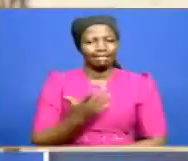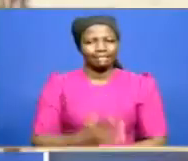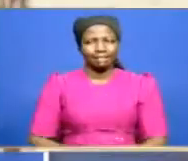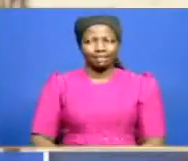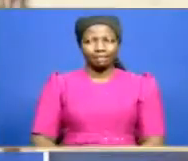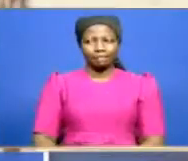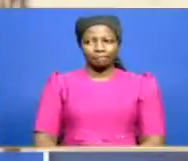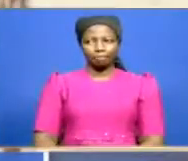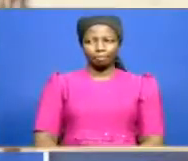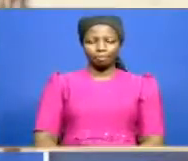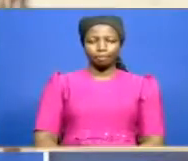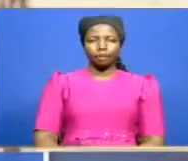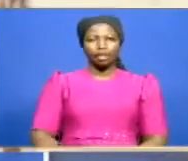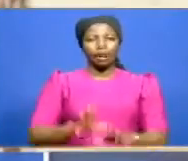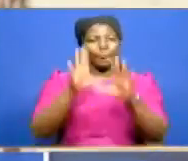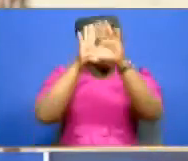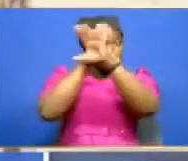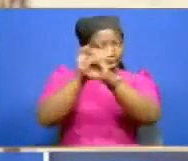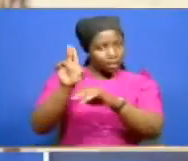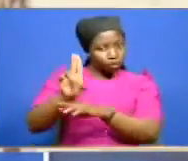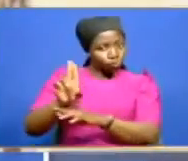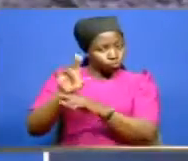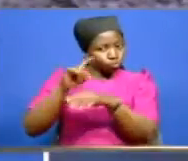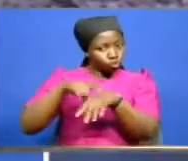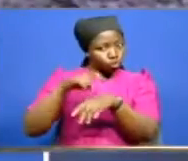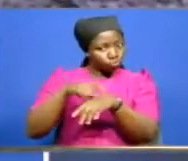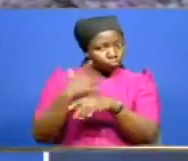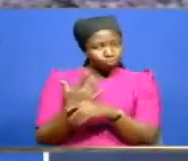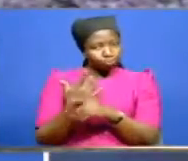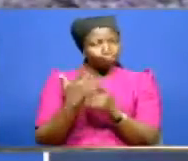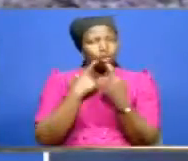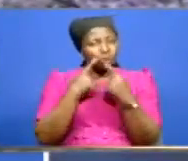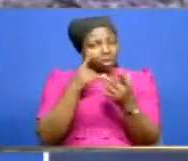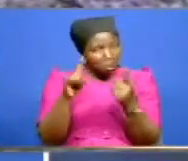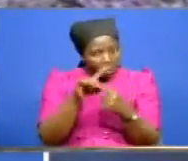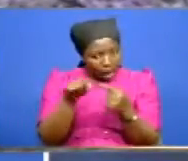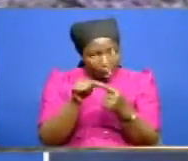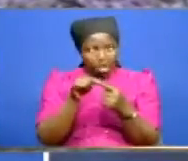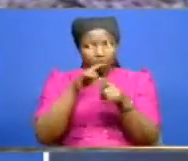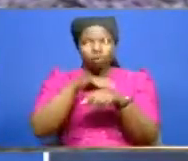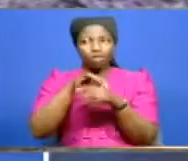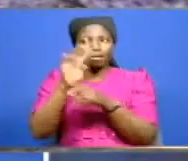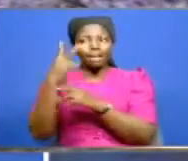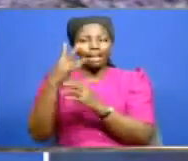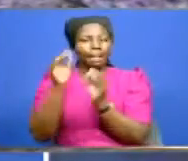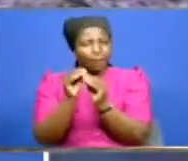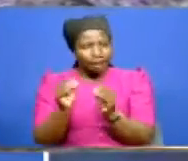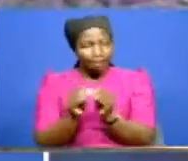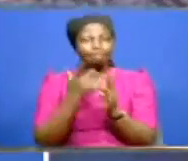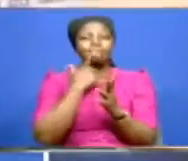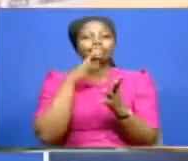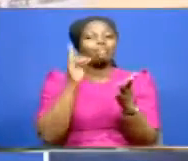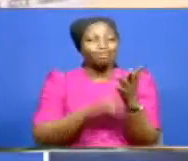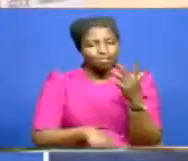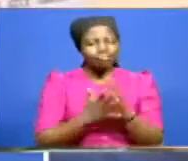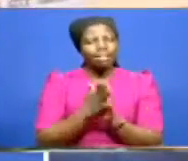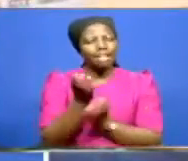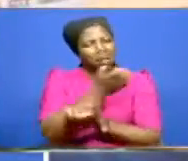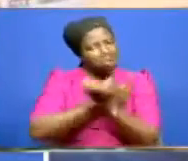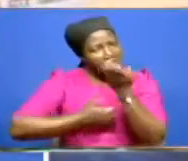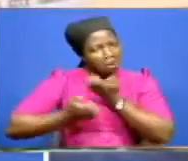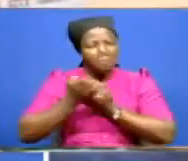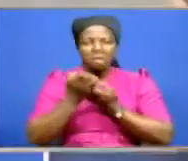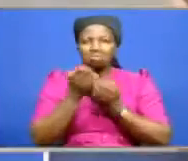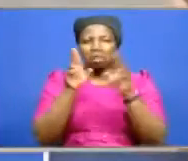COVID-19. Rais Kenyatta alisema hayo wakati wa makala ya pili ya kongamano la KUSI, akiongeza kuwa uchumi wa kimataifa utaimarika haraka